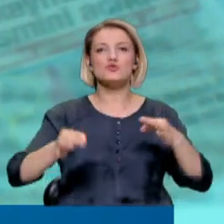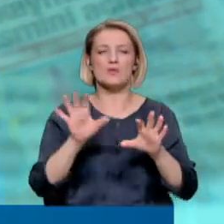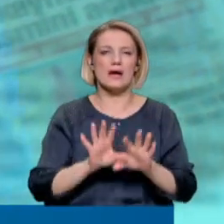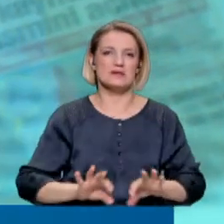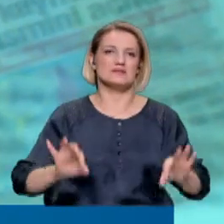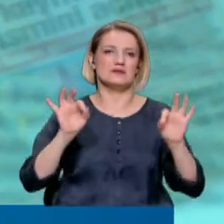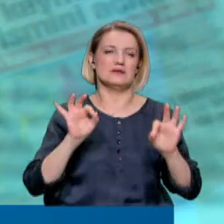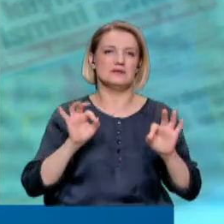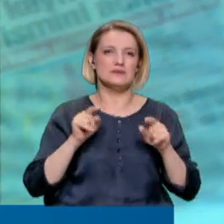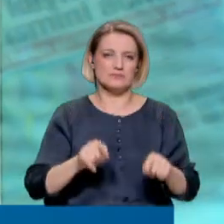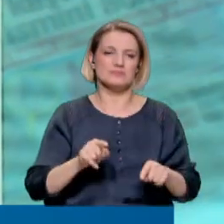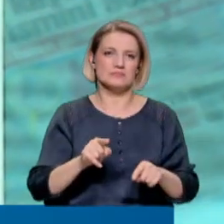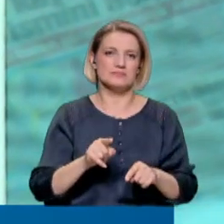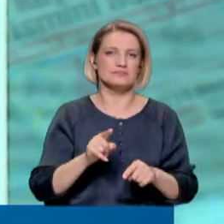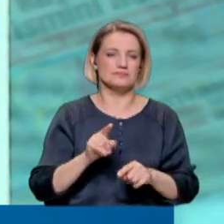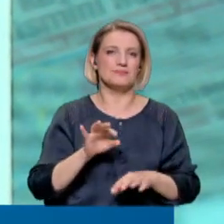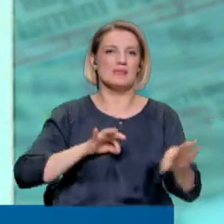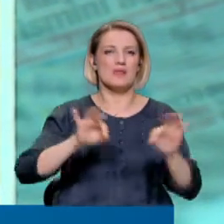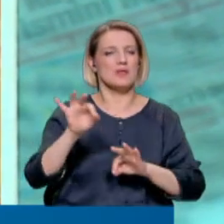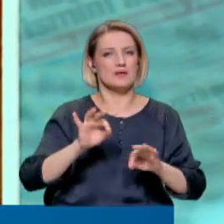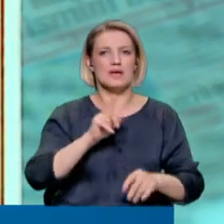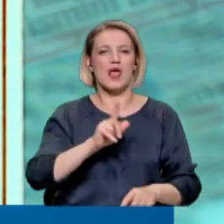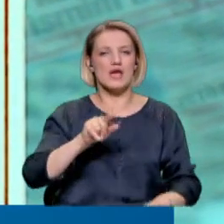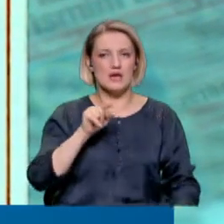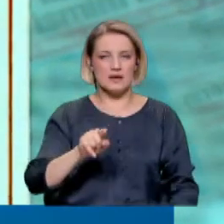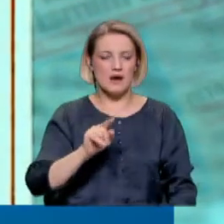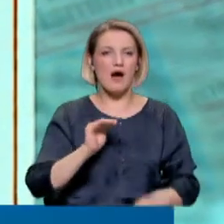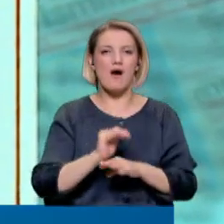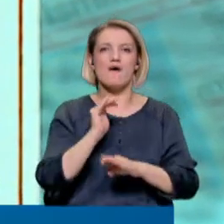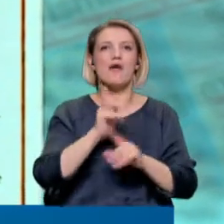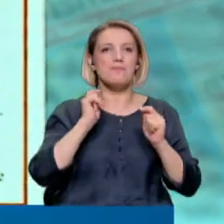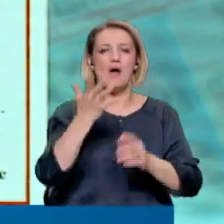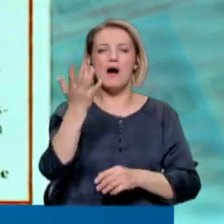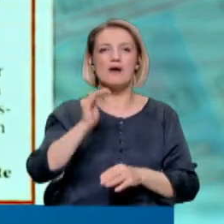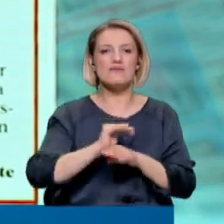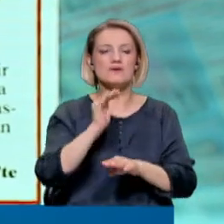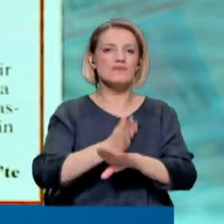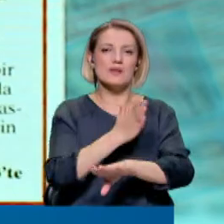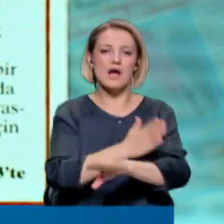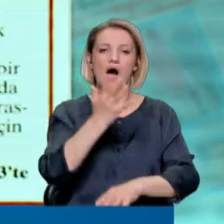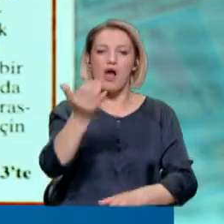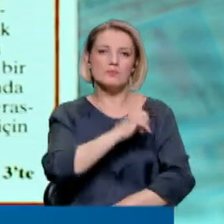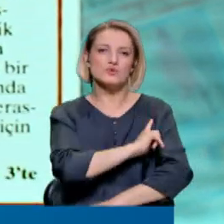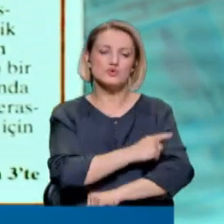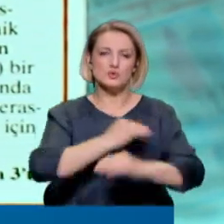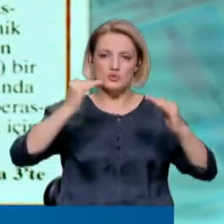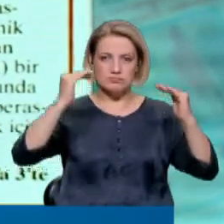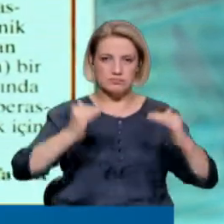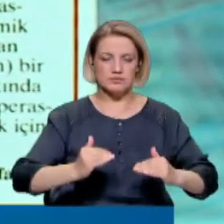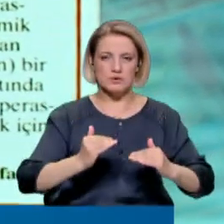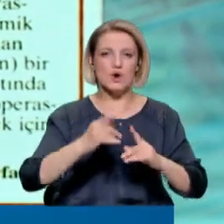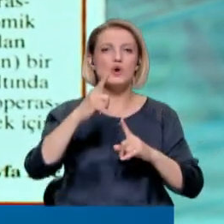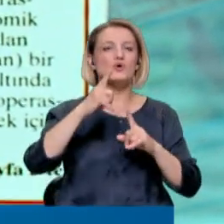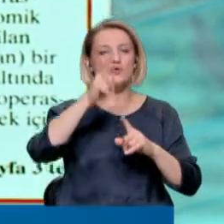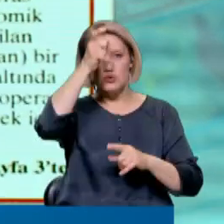bu taktiğin gereği diyor artan enflasyon bir hayat pahalılığı vatandaşların alım gücünü düşürmeye devam ediyor türk-iş'in mayıs ayı